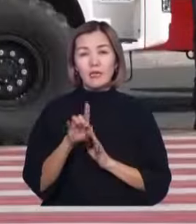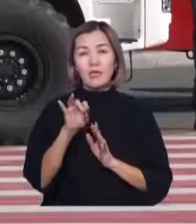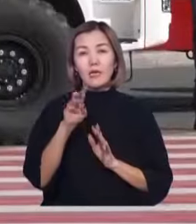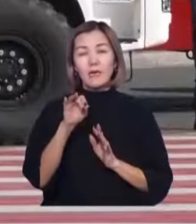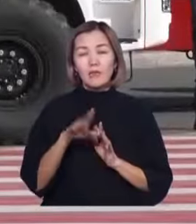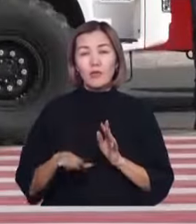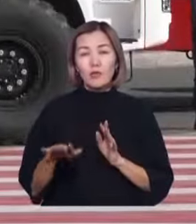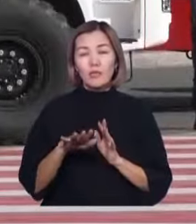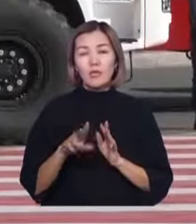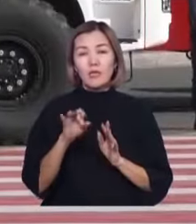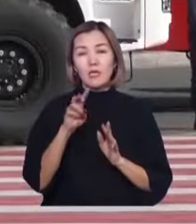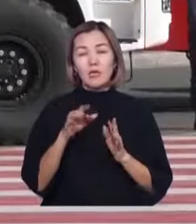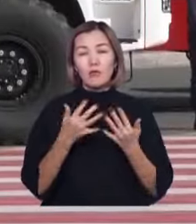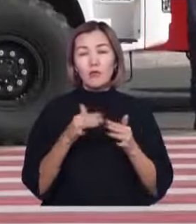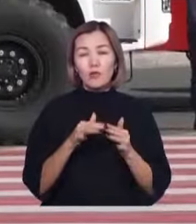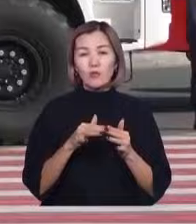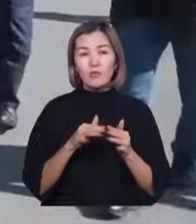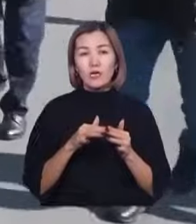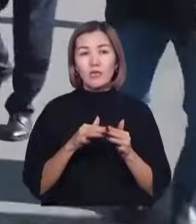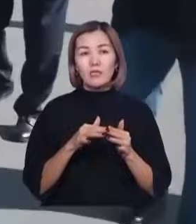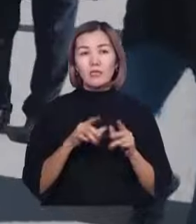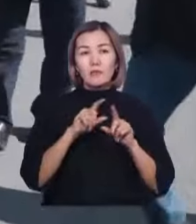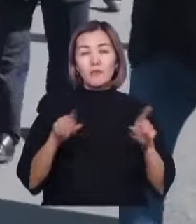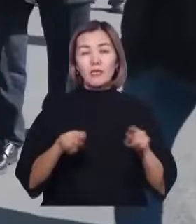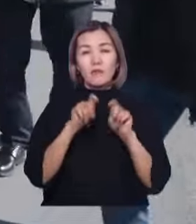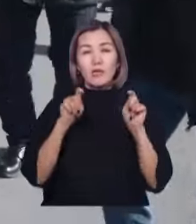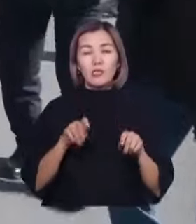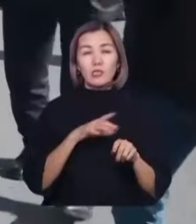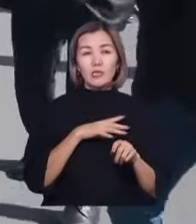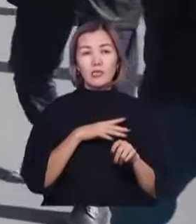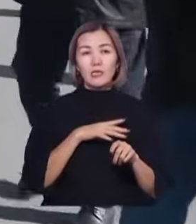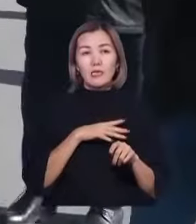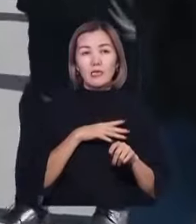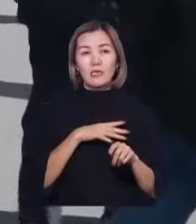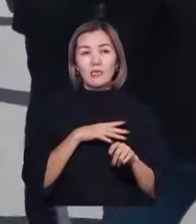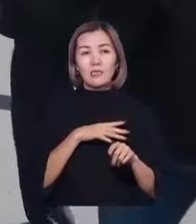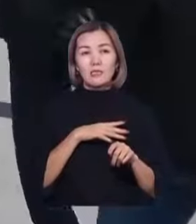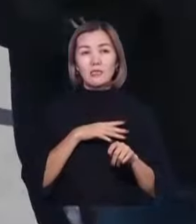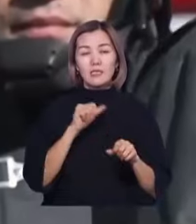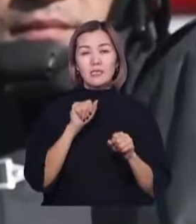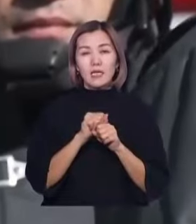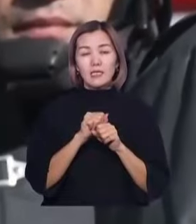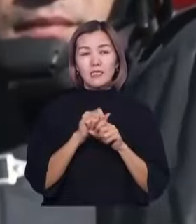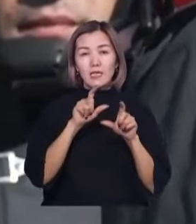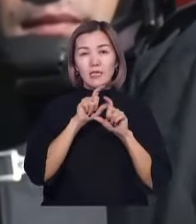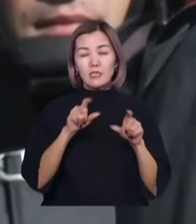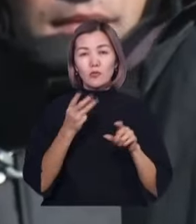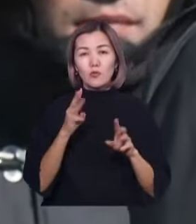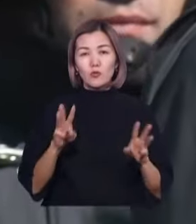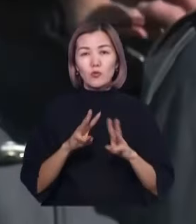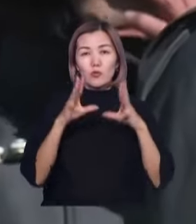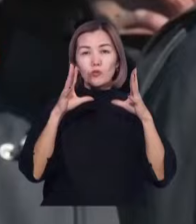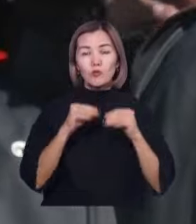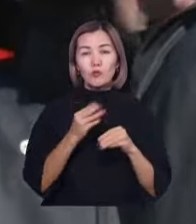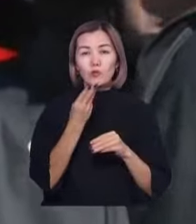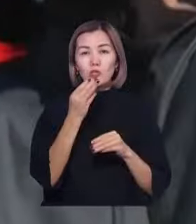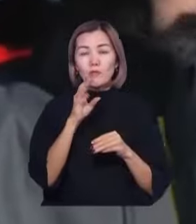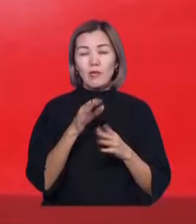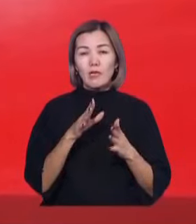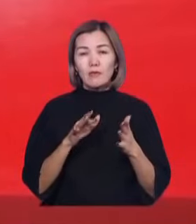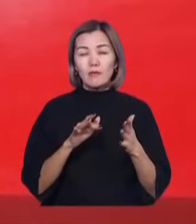ауданына қарасты Нарынқол ауылында да арнайы мекеме бой көтерді. Сондай-ақ Қайрат стансасының 3 өрт сөндіру бөлімінің және Шамалған бекетінің